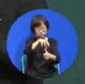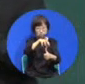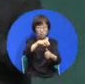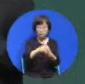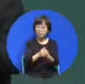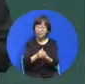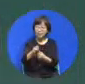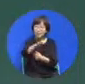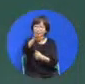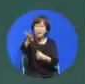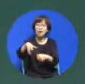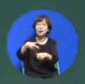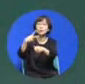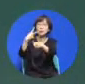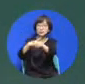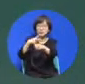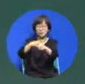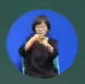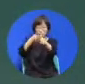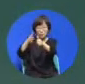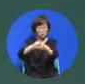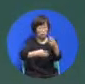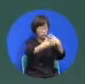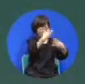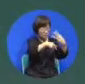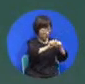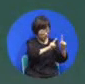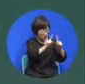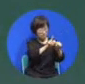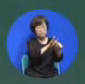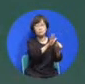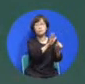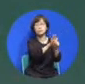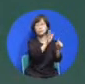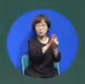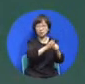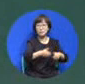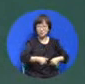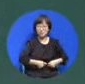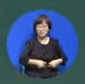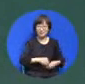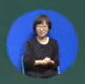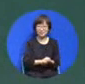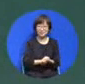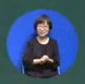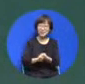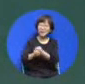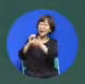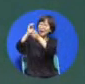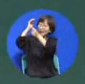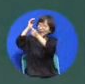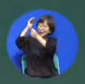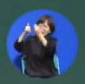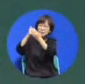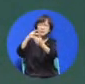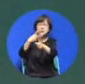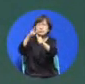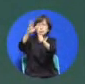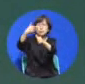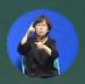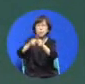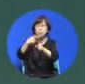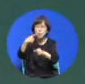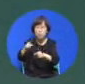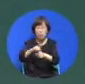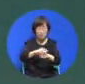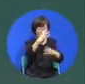렘넌트 살려내야 되는 겁니다. This is the reason why teachers must save the remnants. 그 이유는 하나님이 그것 때문에 여러분을 부르신 겁니다. And this is the reason